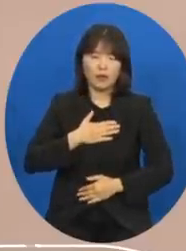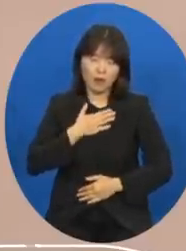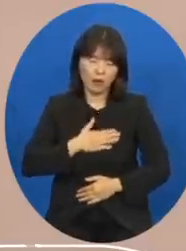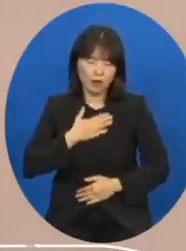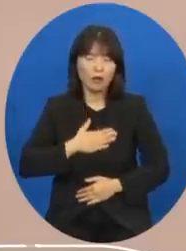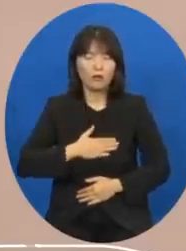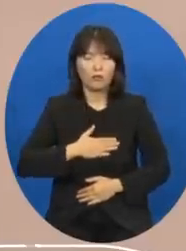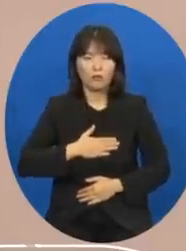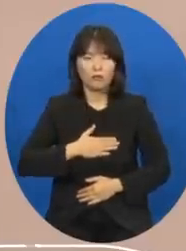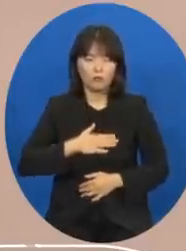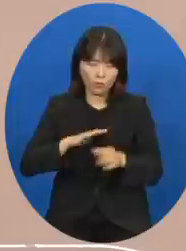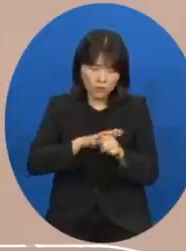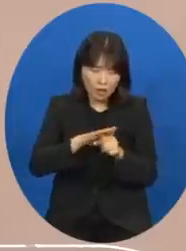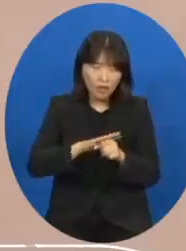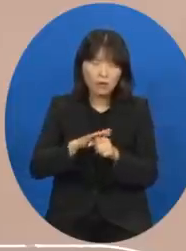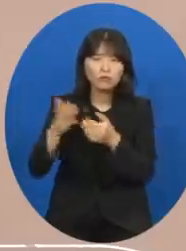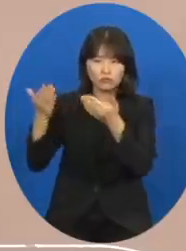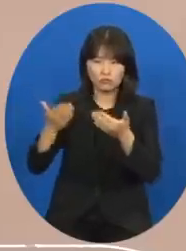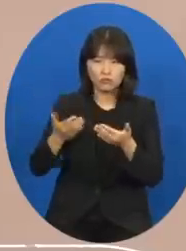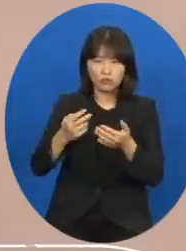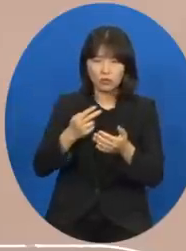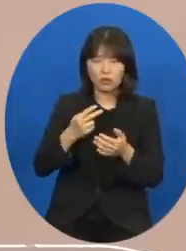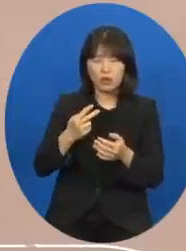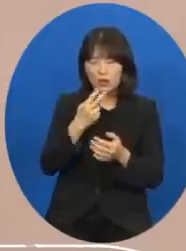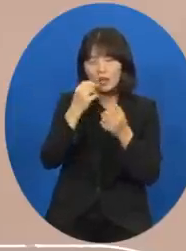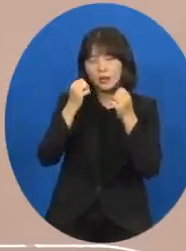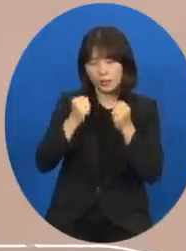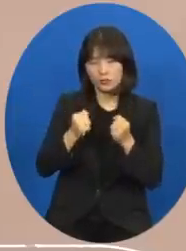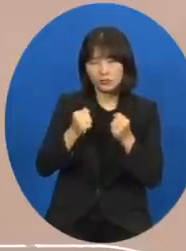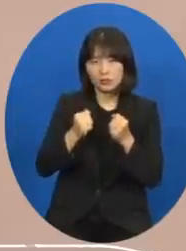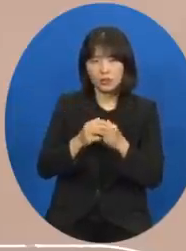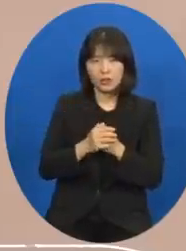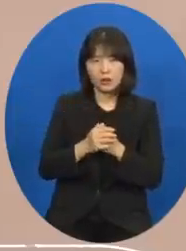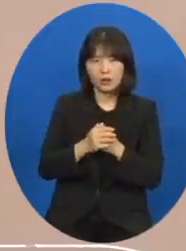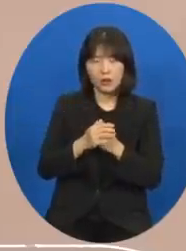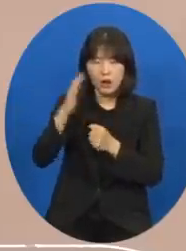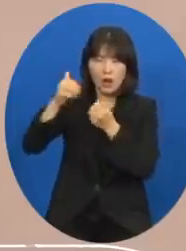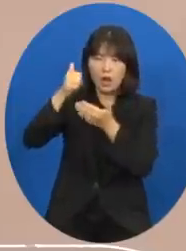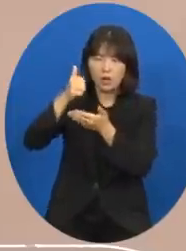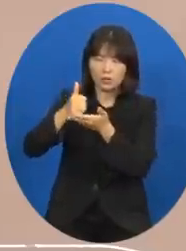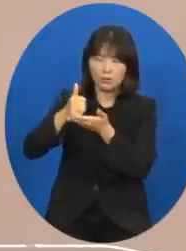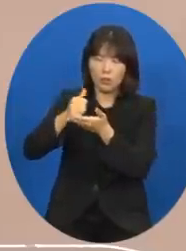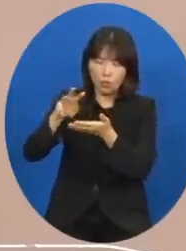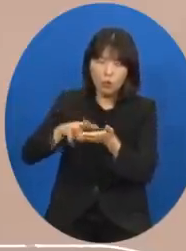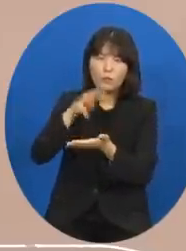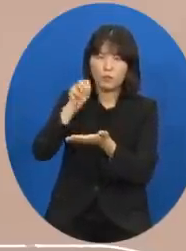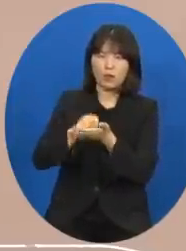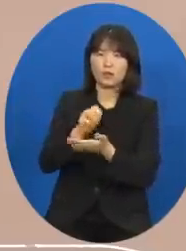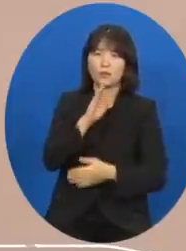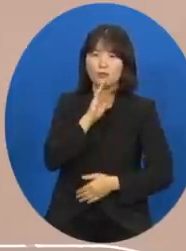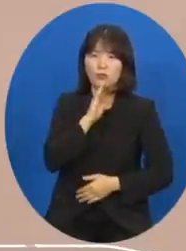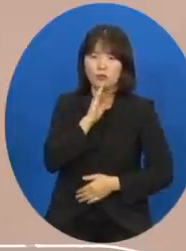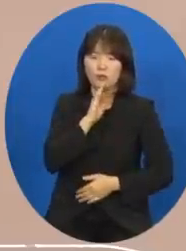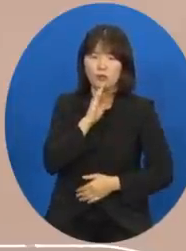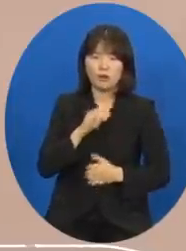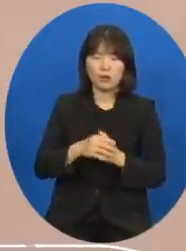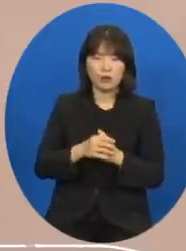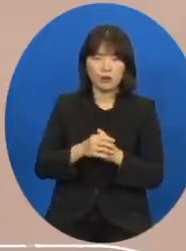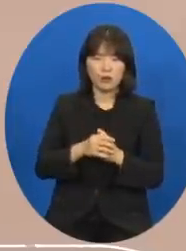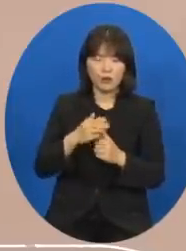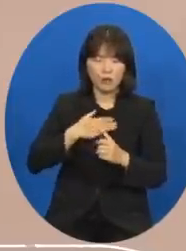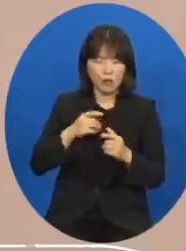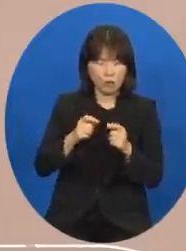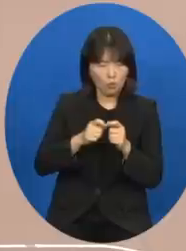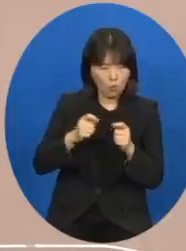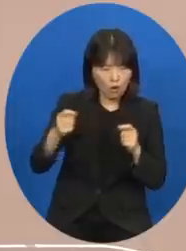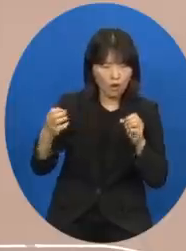아시는구나, 사랑하시는구나, 살아계시구나, 이분이 메시아시구나, 그런데 자기와 이렇게 오랜 시간을